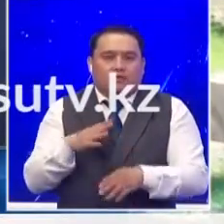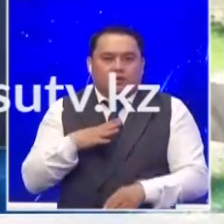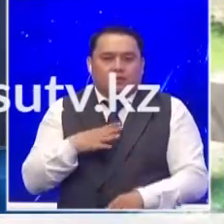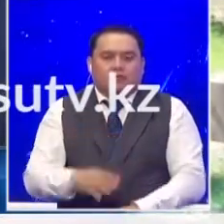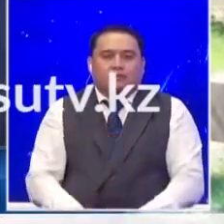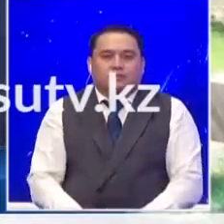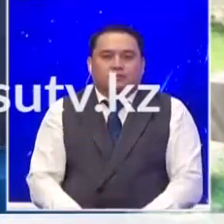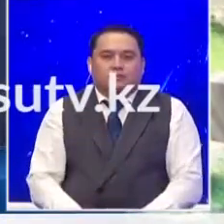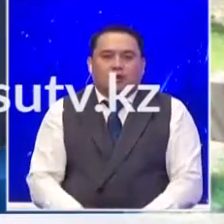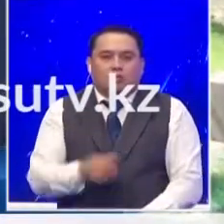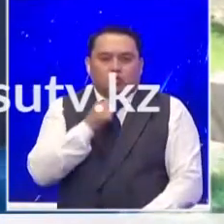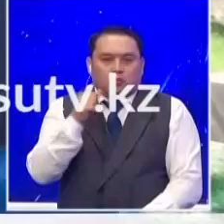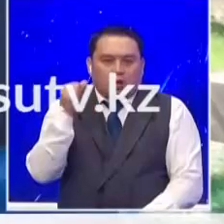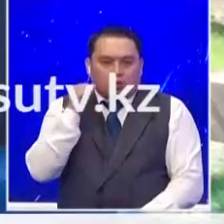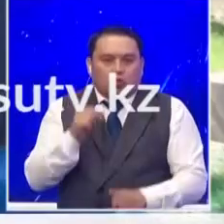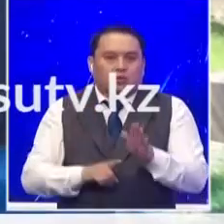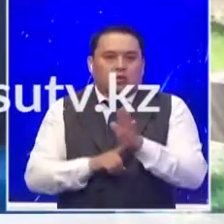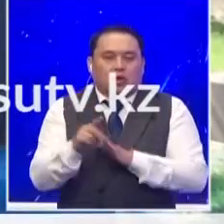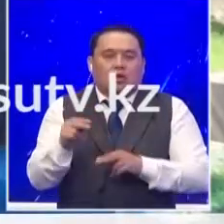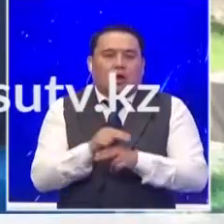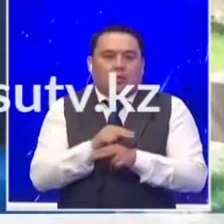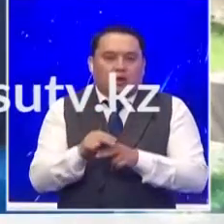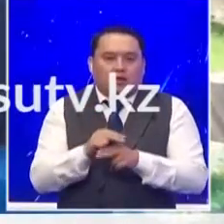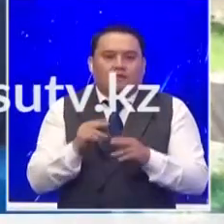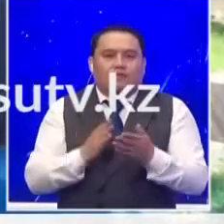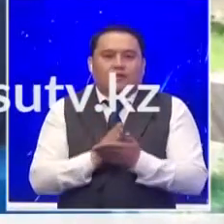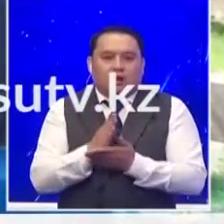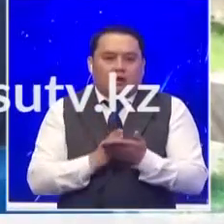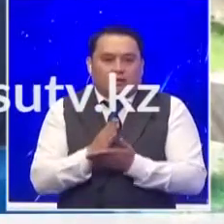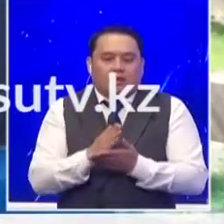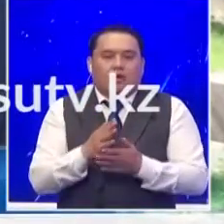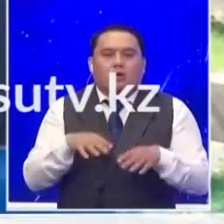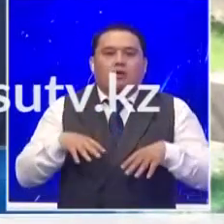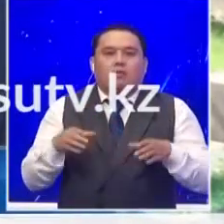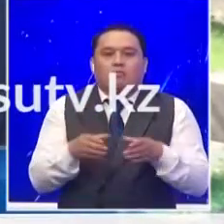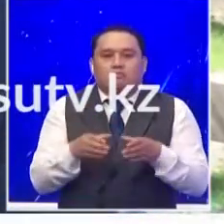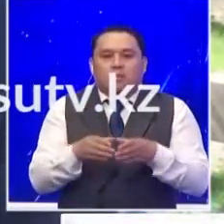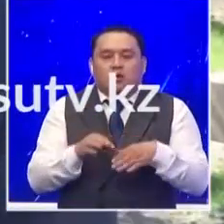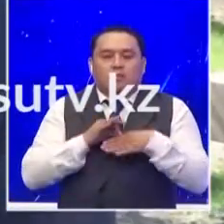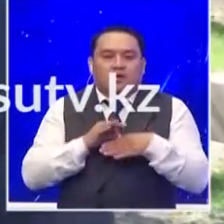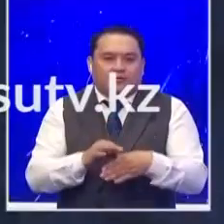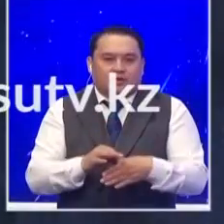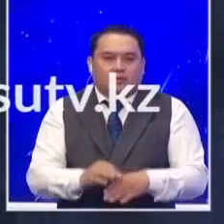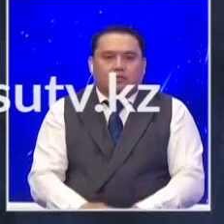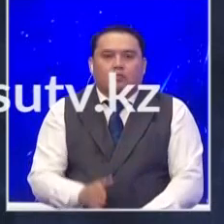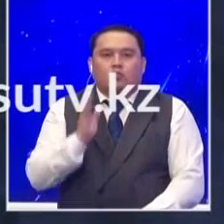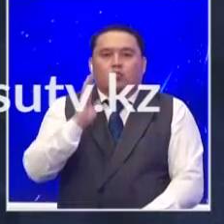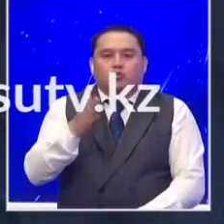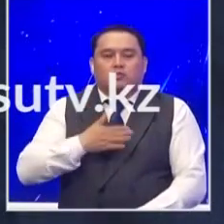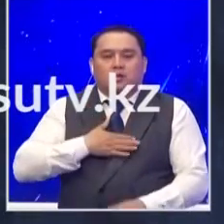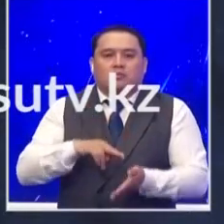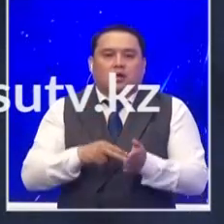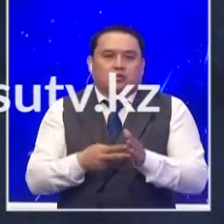отреконструирован. Также в прошлом году начата реконструкция парка ветеранов. Парк коммунальных прошел реконструкцию. В будущем